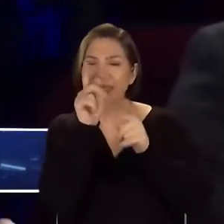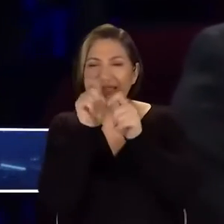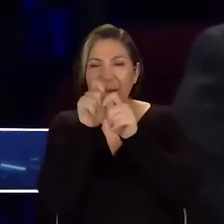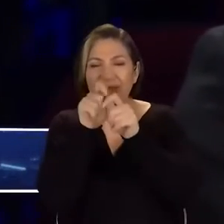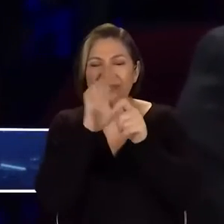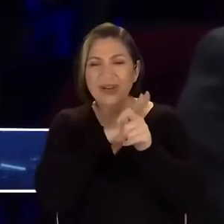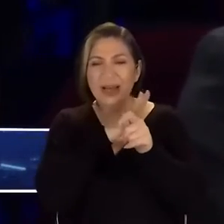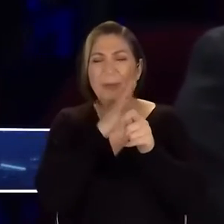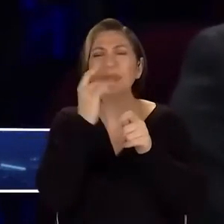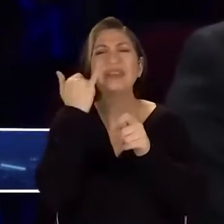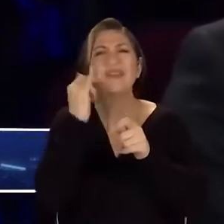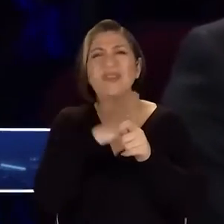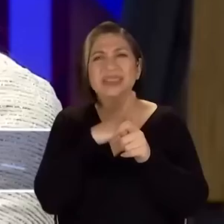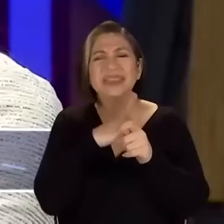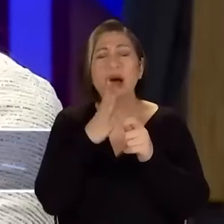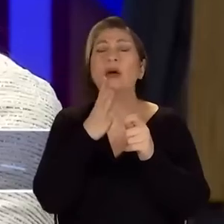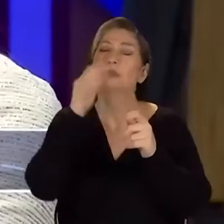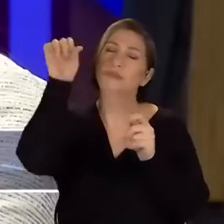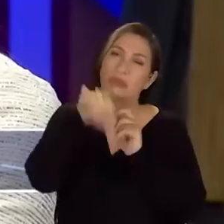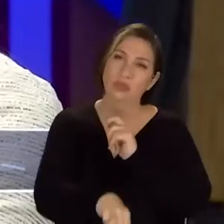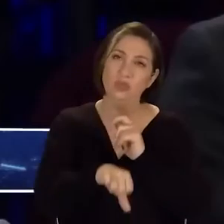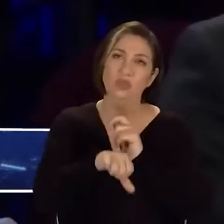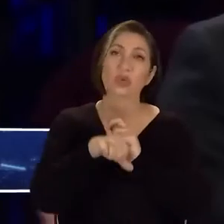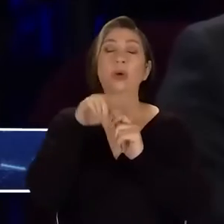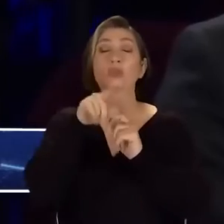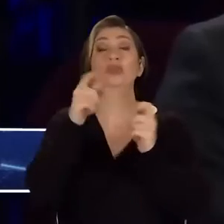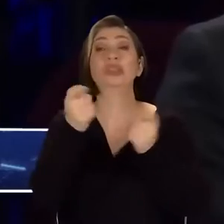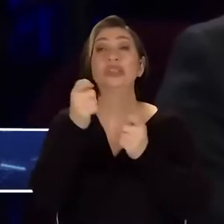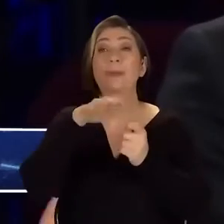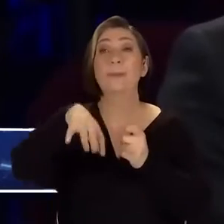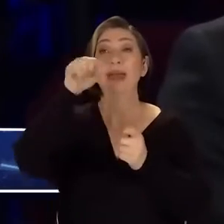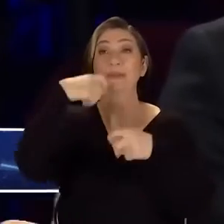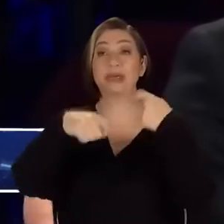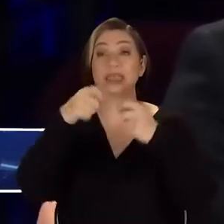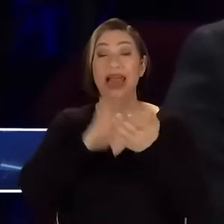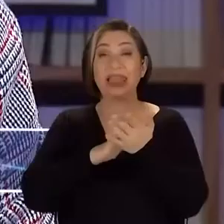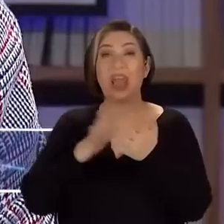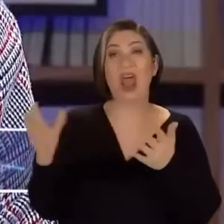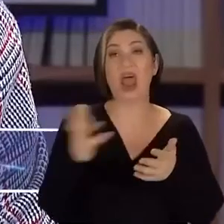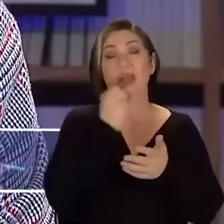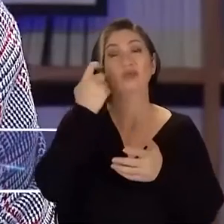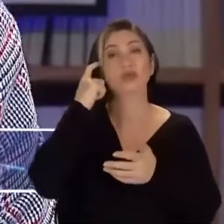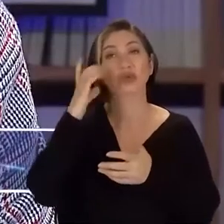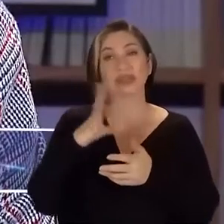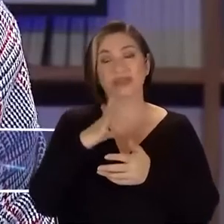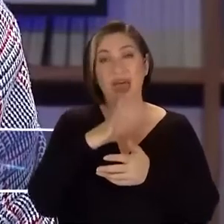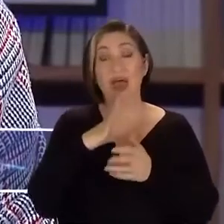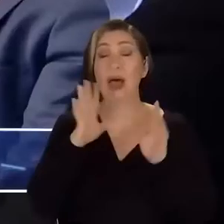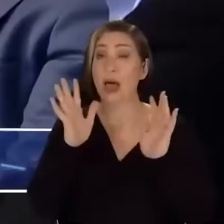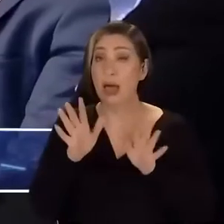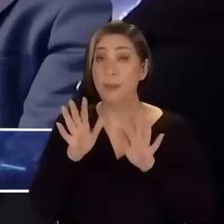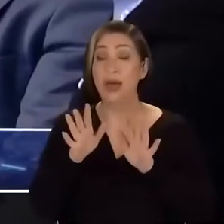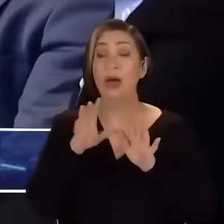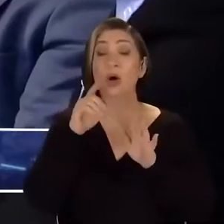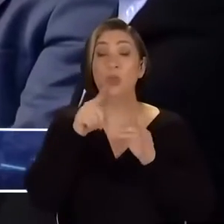tamirhaneniz varsa, mobilyacıysanız batıyorsunuz. Dolayısıyla bu işi Merkez Bankası'nın elinden kurtaralım düşüncesi var o bloğun içinde. Ama